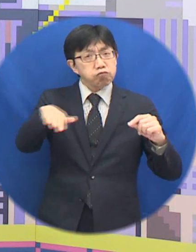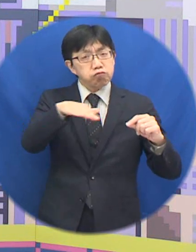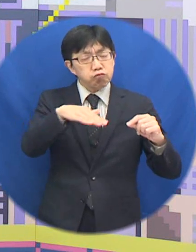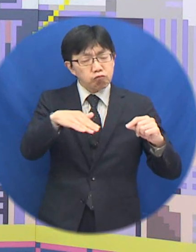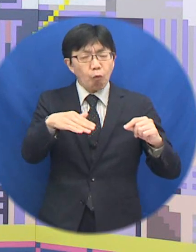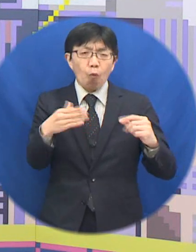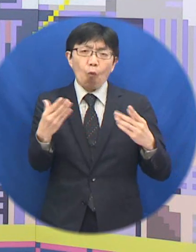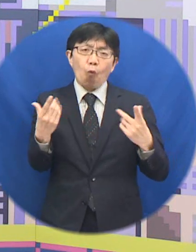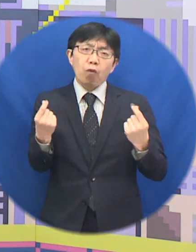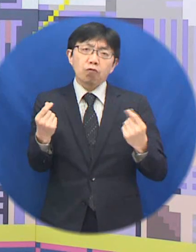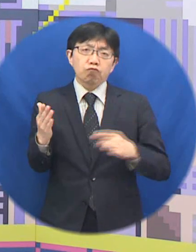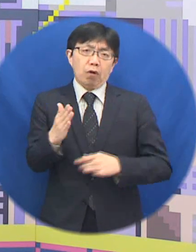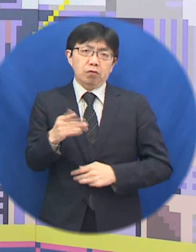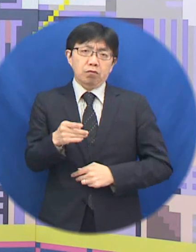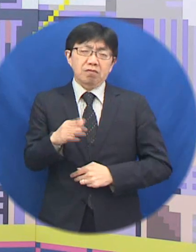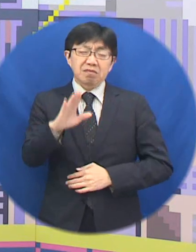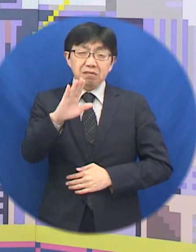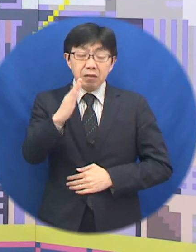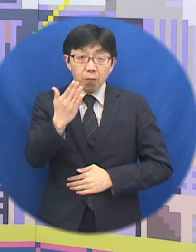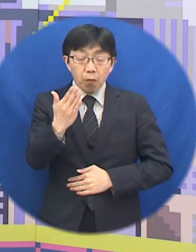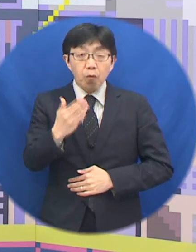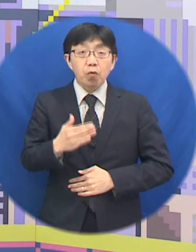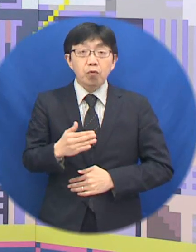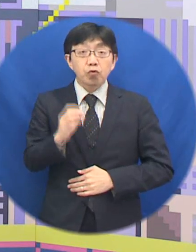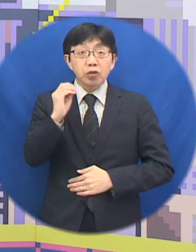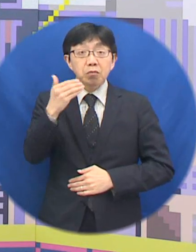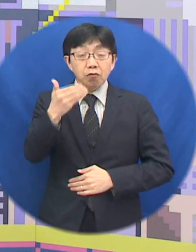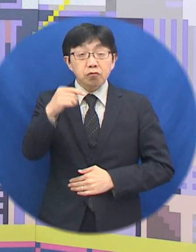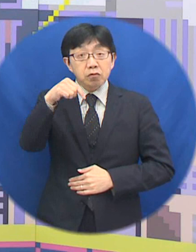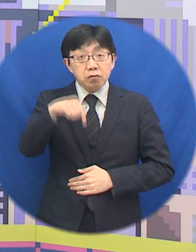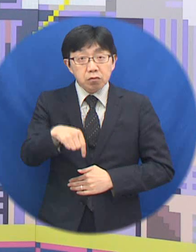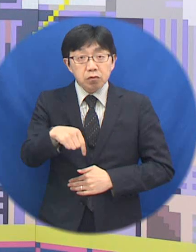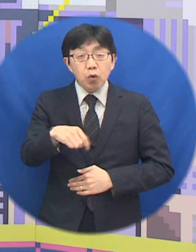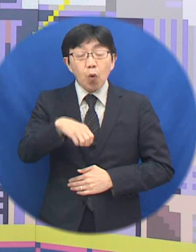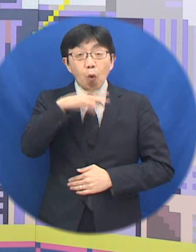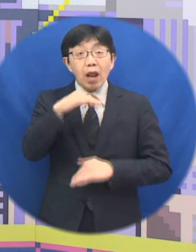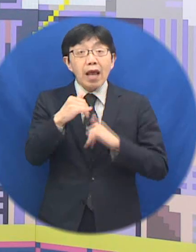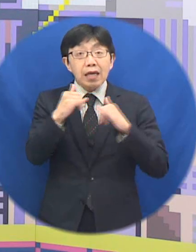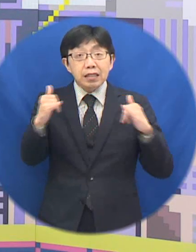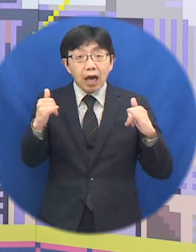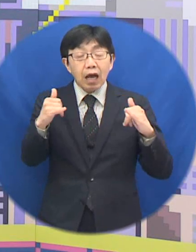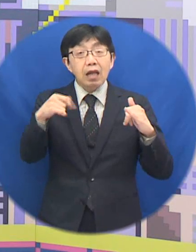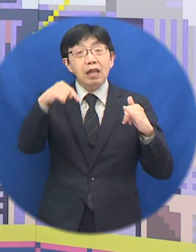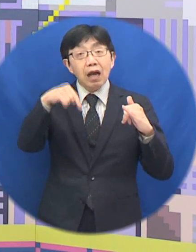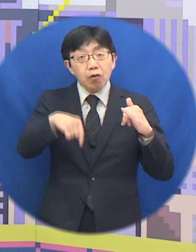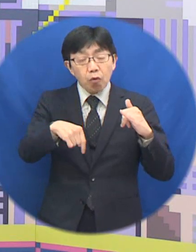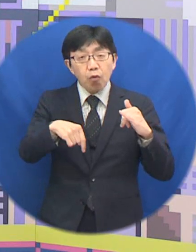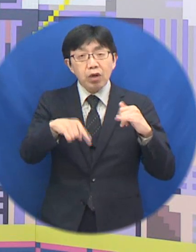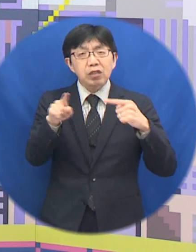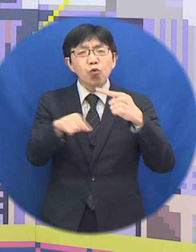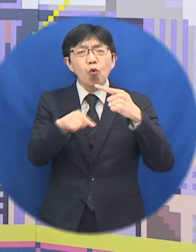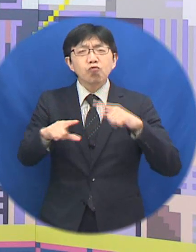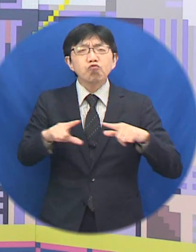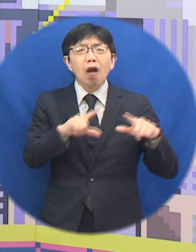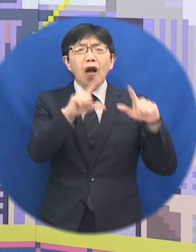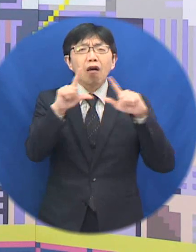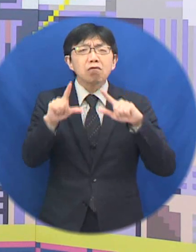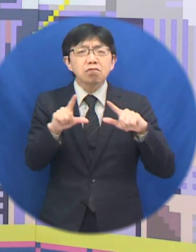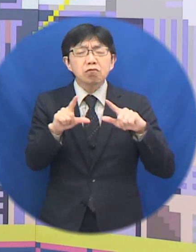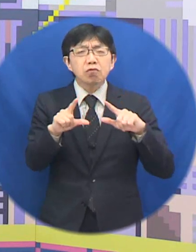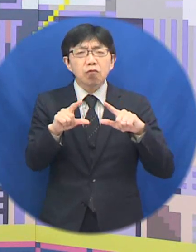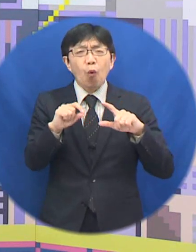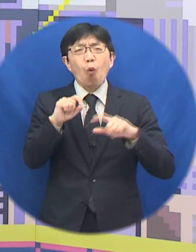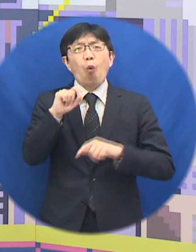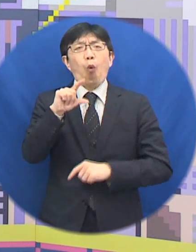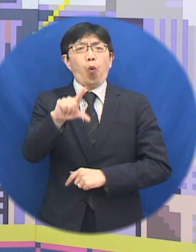ではないんです。ただ一方でですね、豊島区の場合は高齢者の方の中で一人暮らしの方の割合